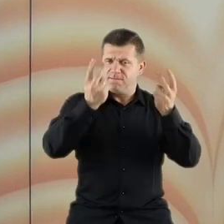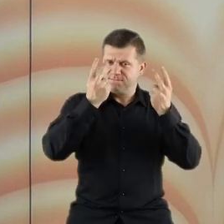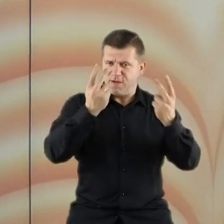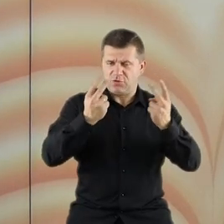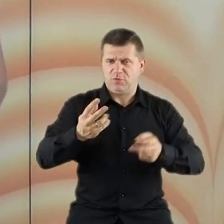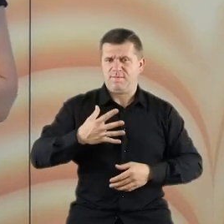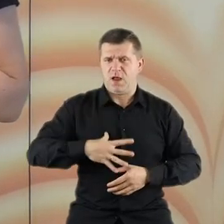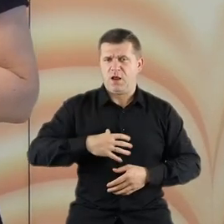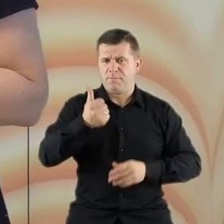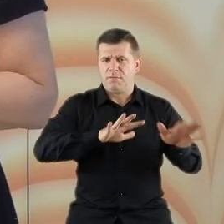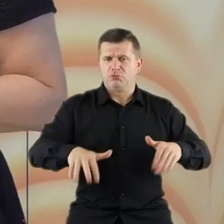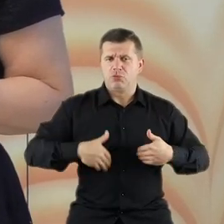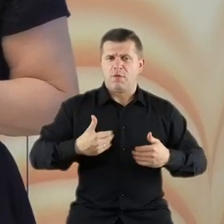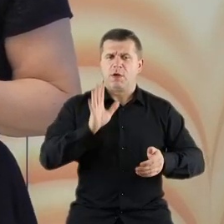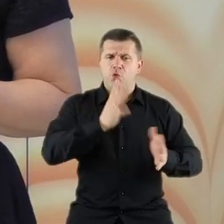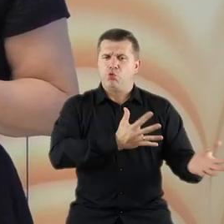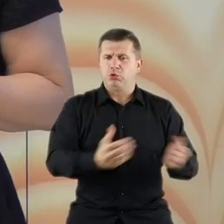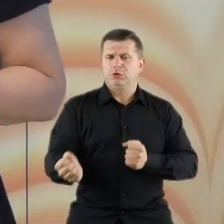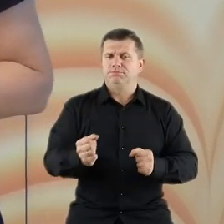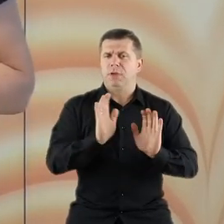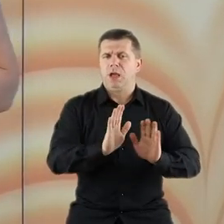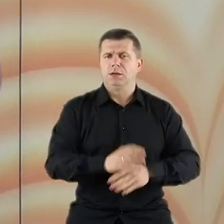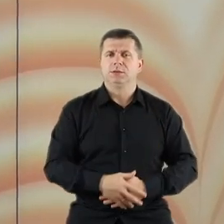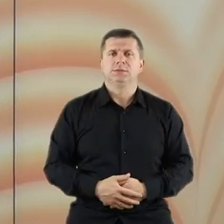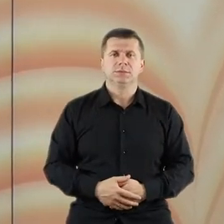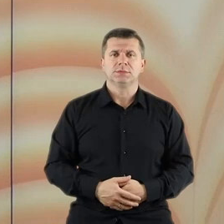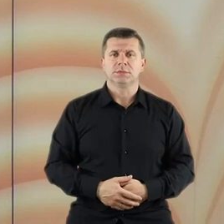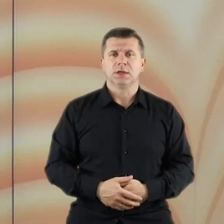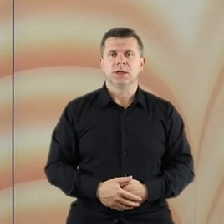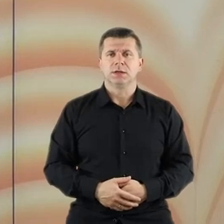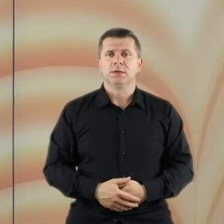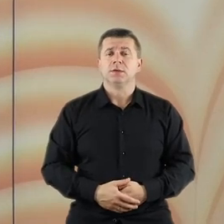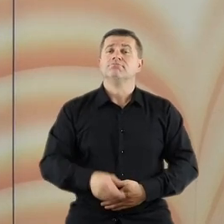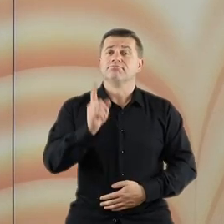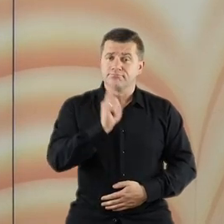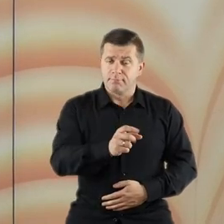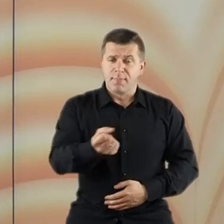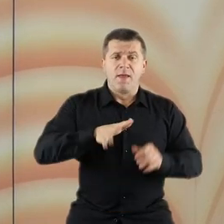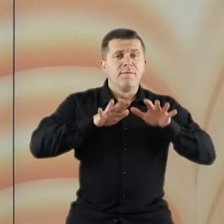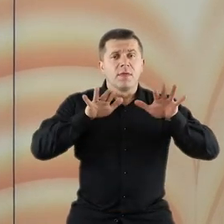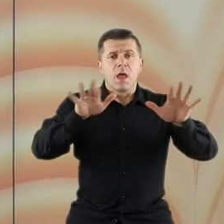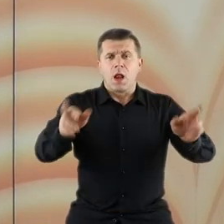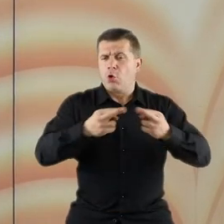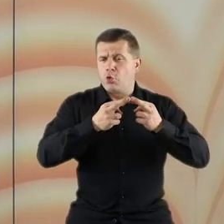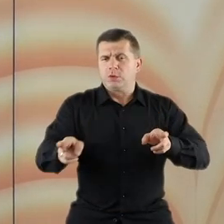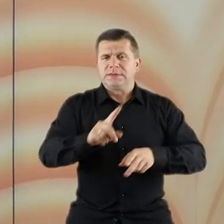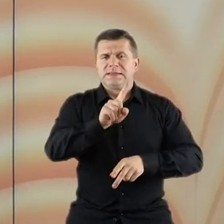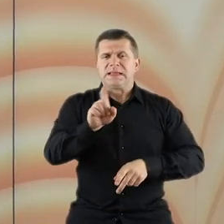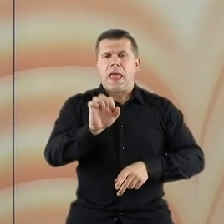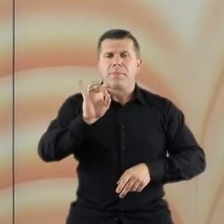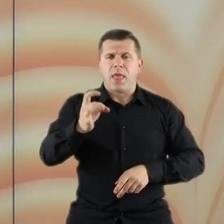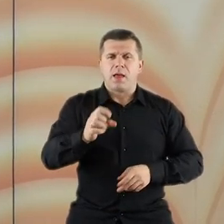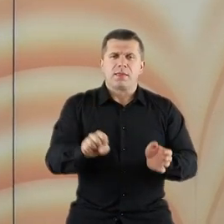najważniejszą wartość zachować i proszę państwa stąd tak wiele różnych